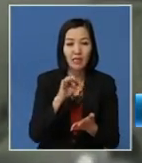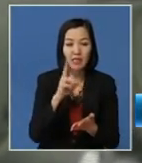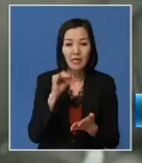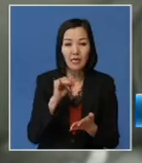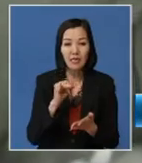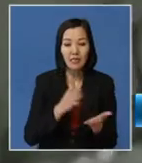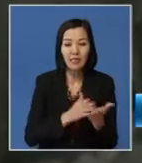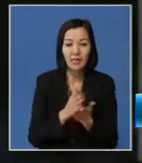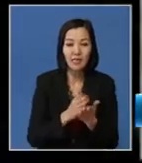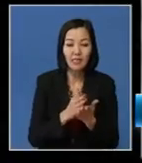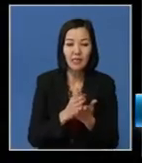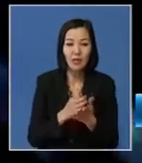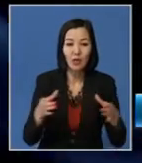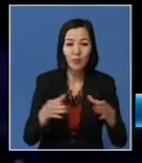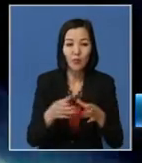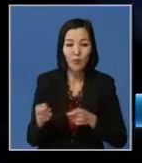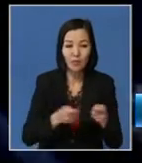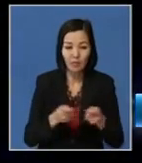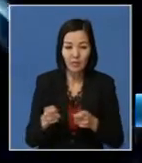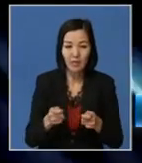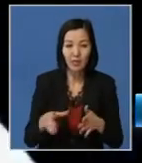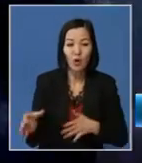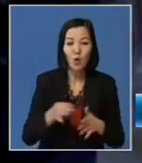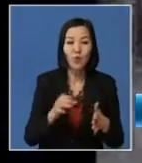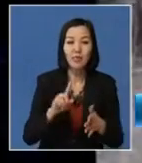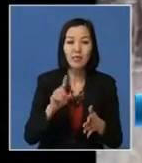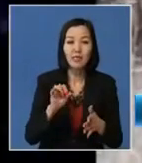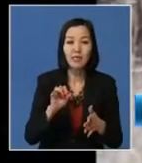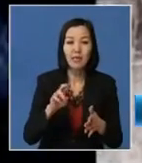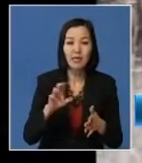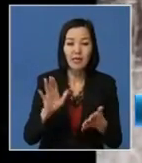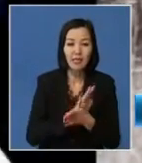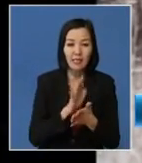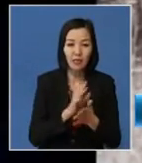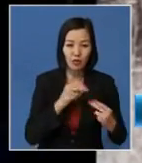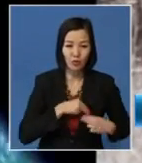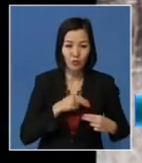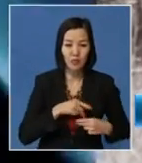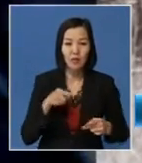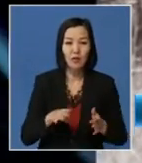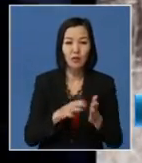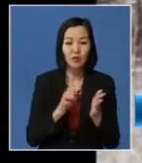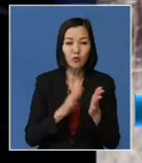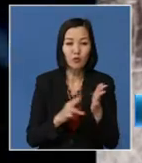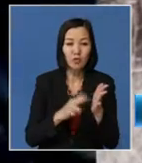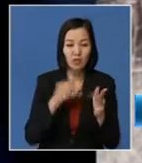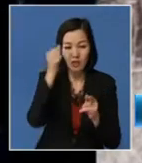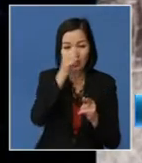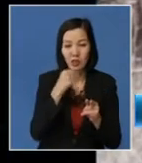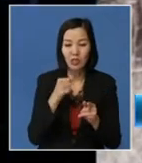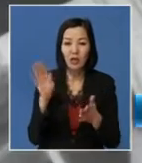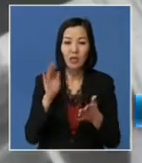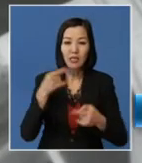саяси ағарту бөлімін басқарады. Кейін 10 жыл облыстық Заря газетінде қызмет жасайды. 1997 жылы